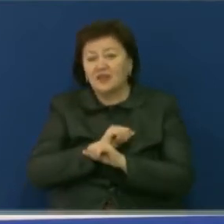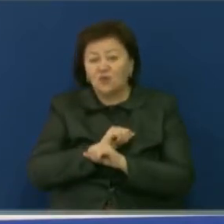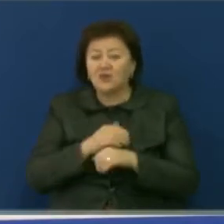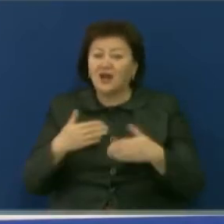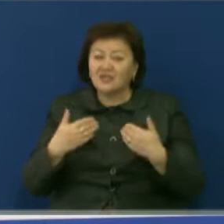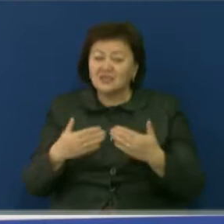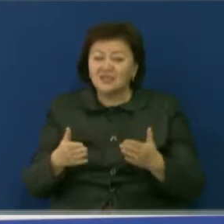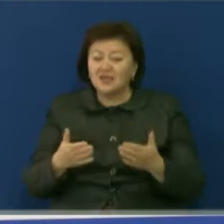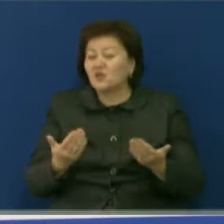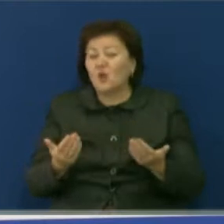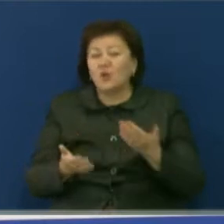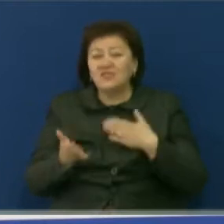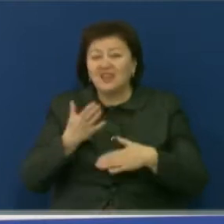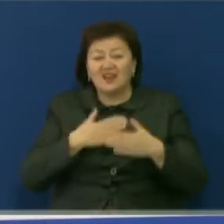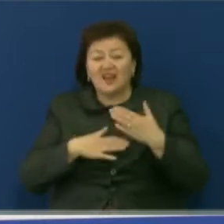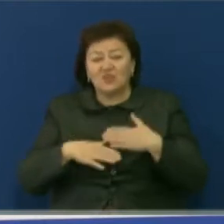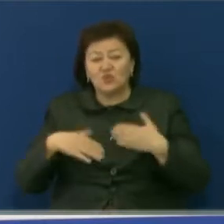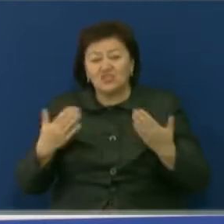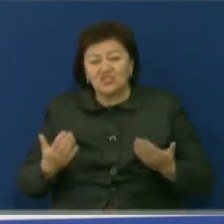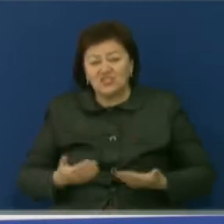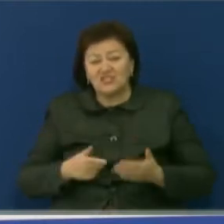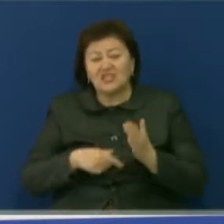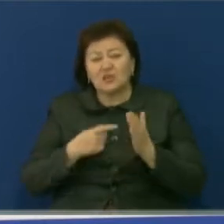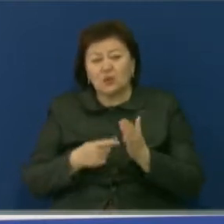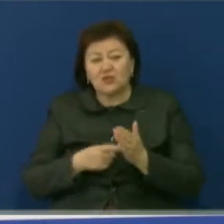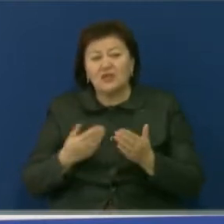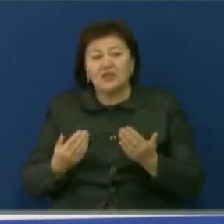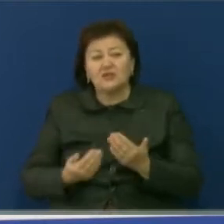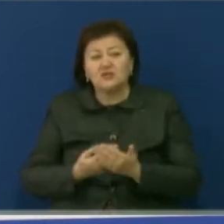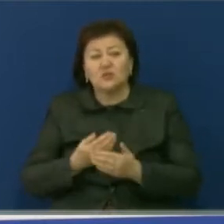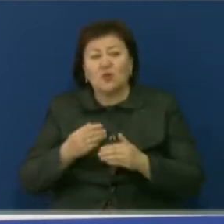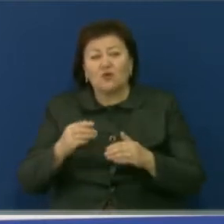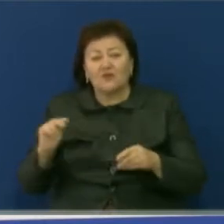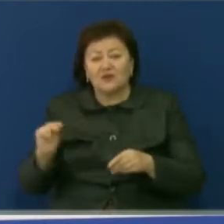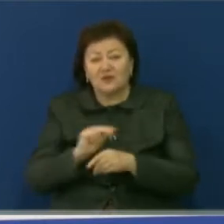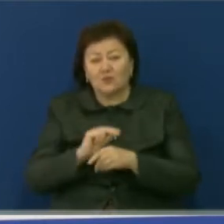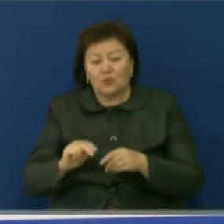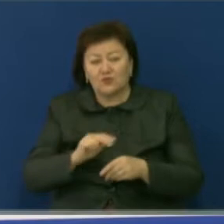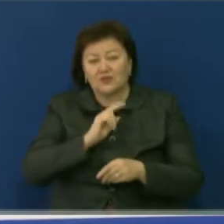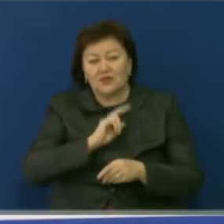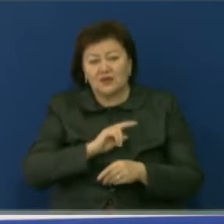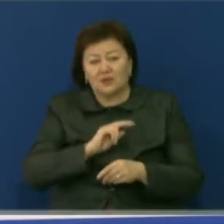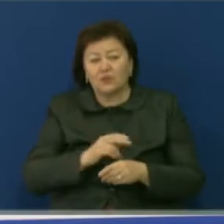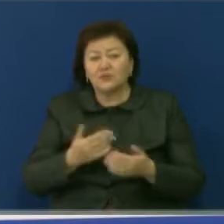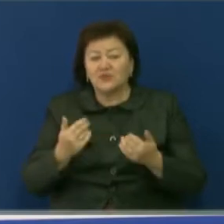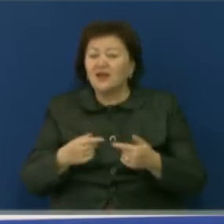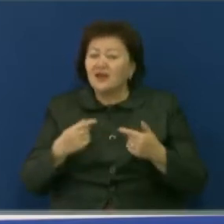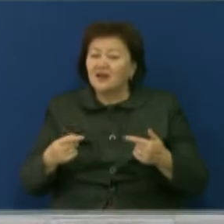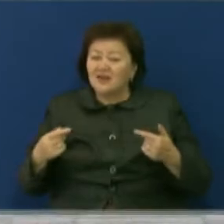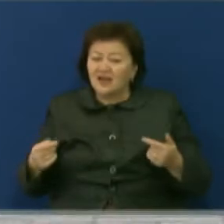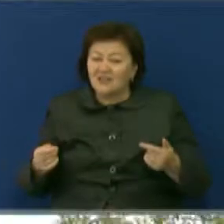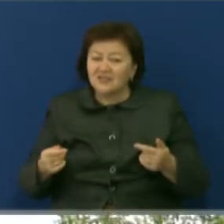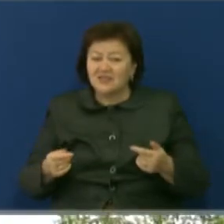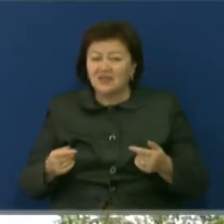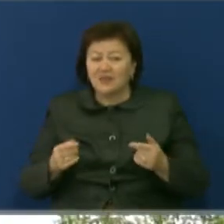көңілге қуаныш ұялатпайды дейді тұрғындар. Саябақты қайта құру бойынша сапасыз жүргізілген жұмыстар туралы қала тұрғындары түрлі әлеуметтік желілер